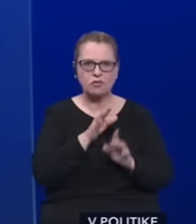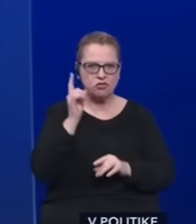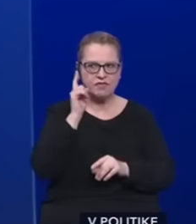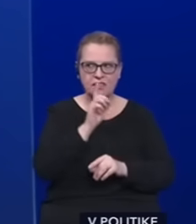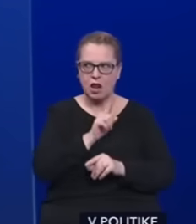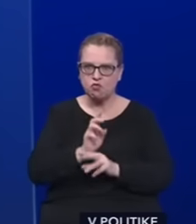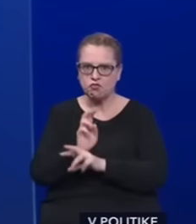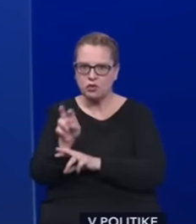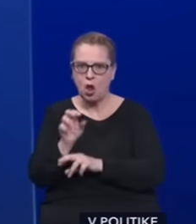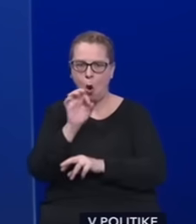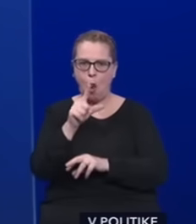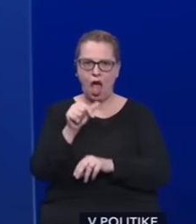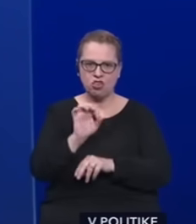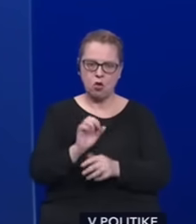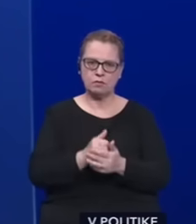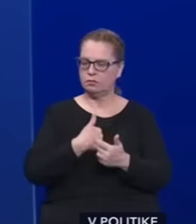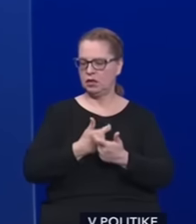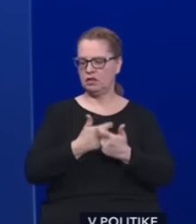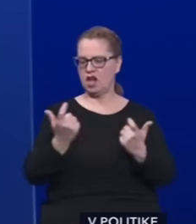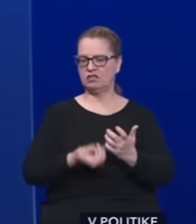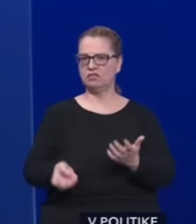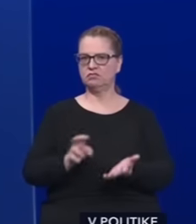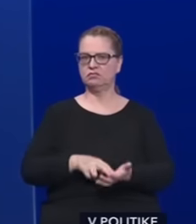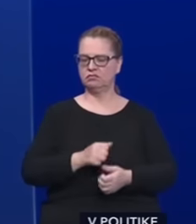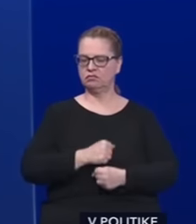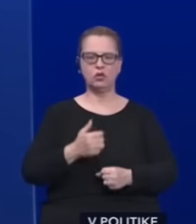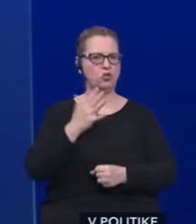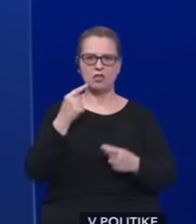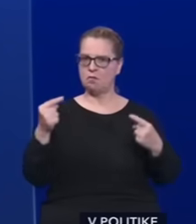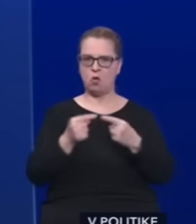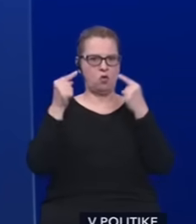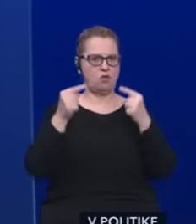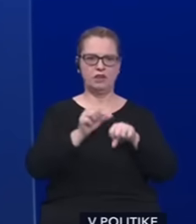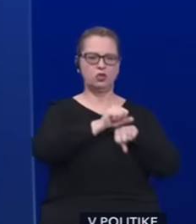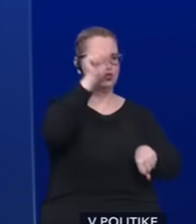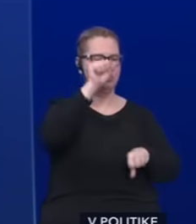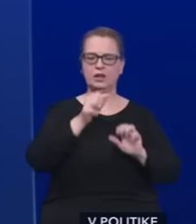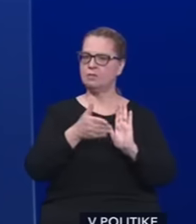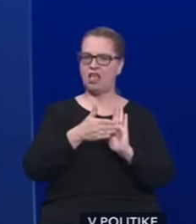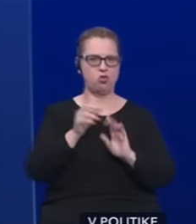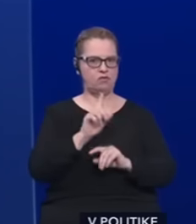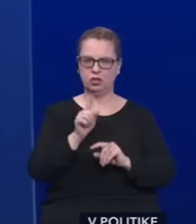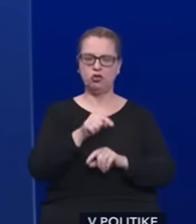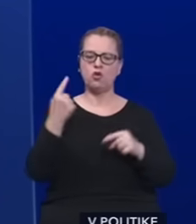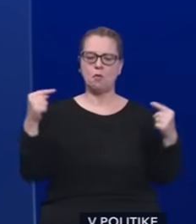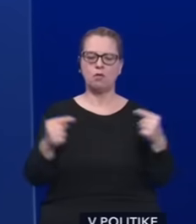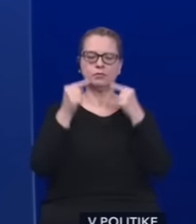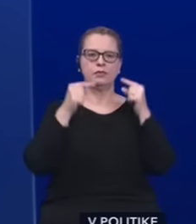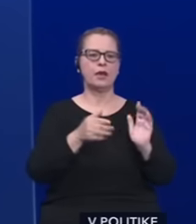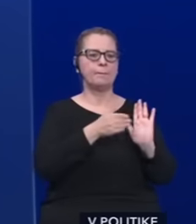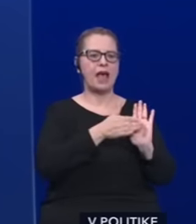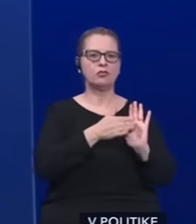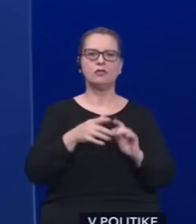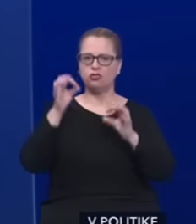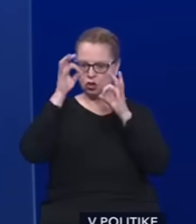bude niekde v Olano. Jasne sme sa postavili. To nebol konflikt medzi Igorom Matovičom a Rišom Sulíkom. To bol konflikt medzi Igorom Matovičom